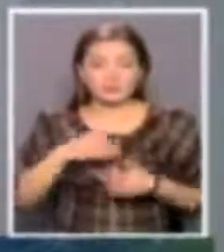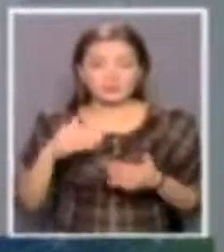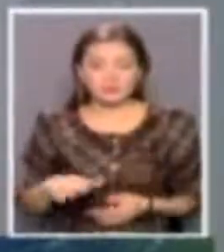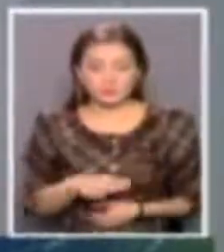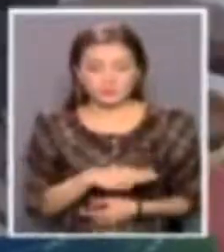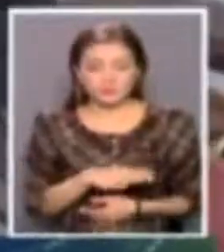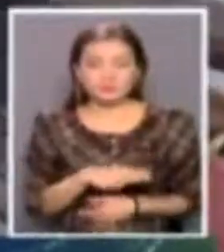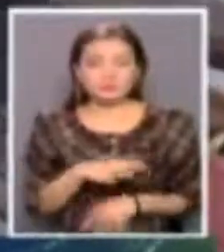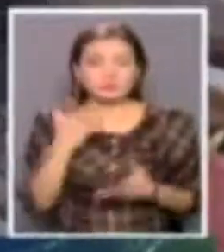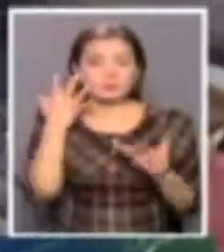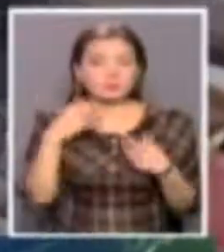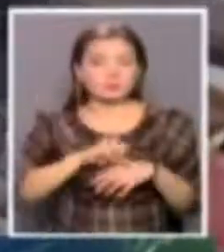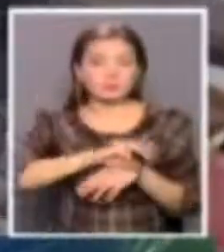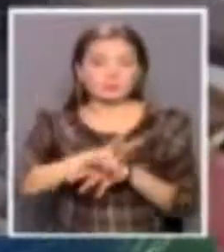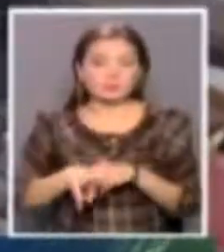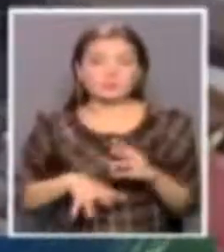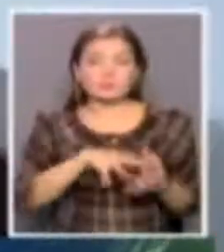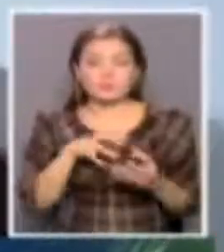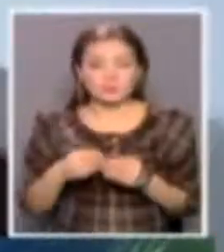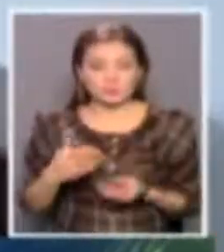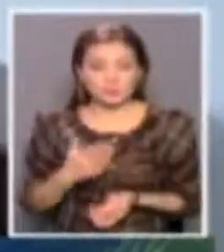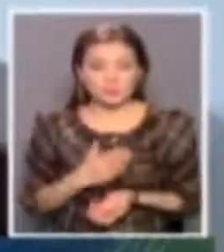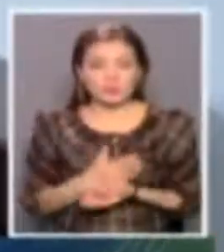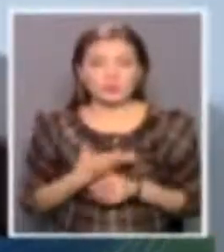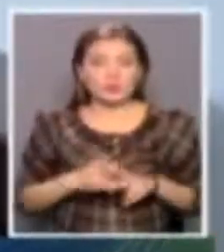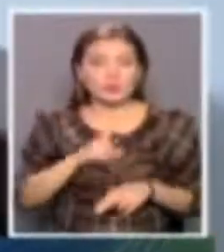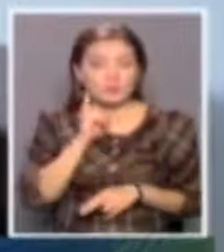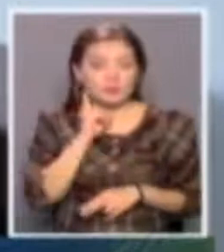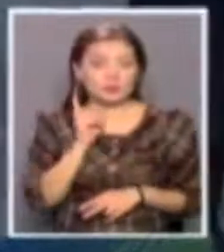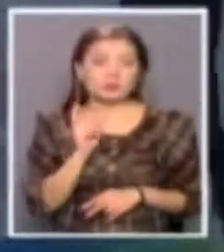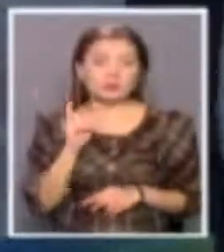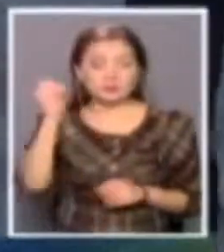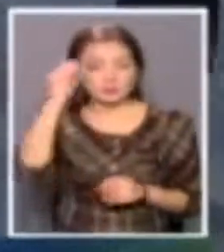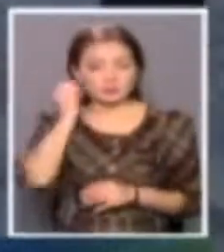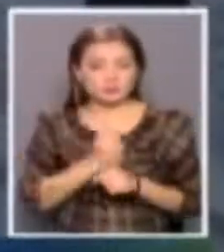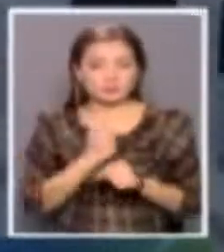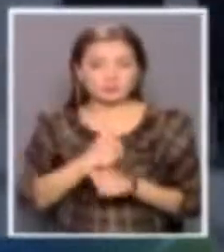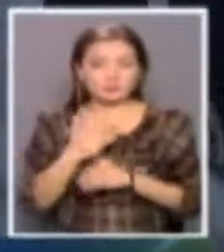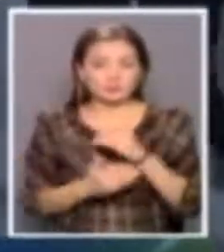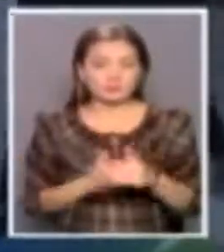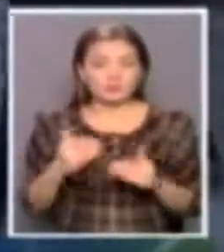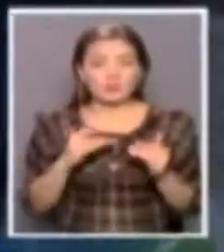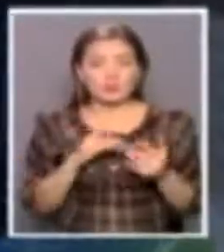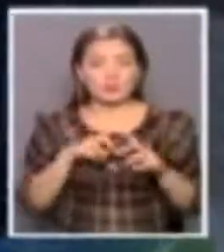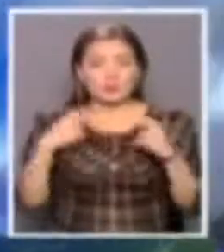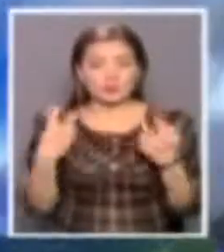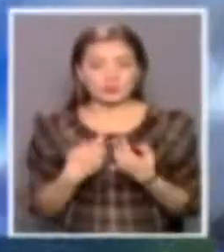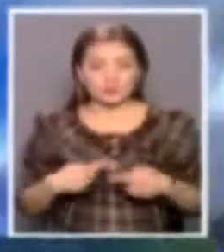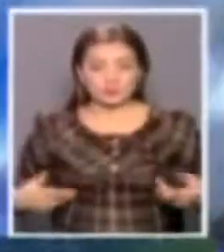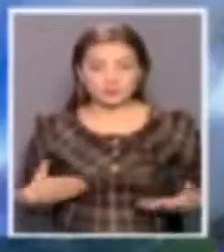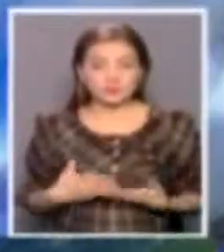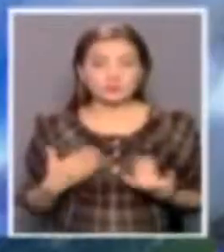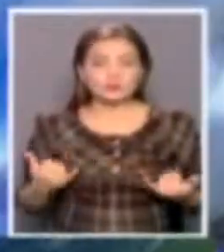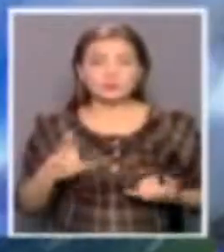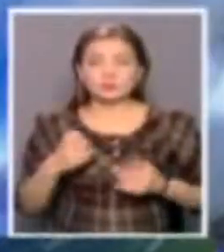қатысты. Заманауи жатақханада барлық жағдай жасалған, мұнда жастардың зияткерлік қабілетін арттыратын үйірмелер де бар. Жалпы